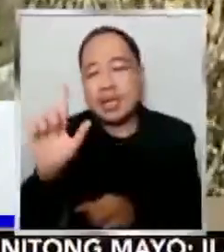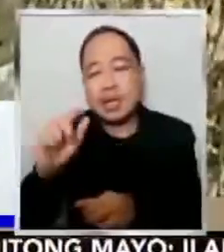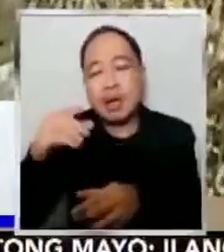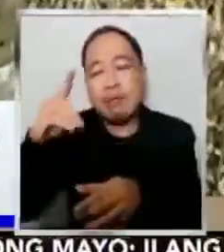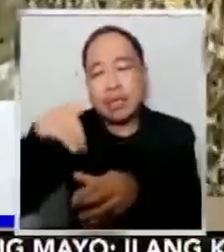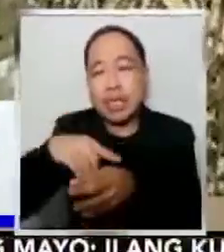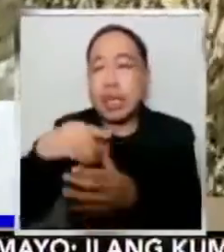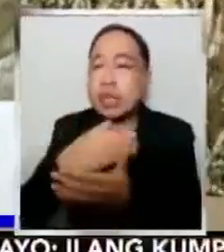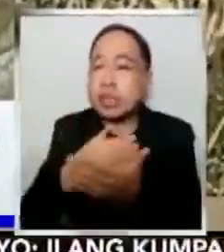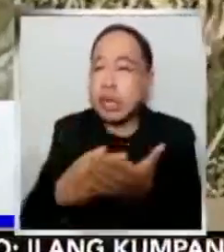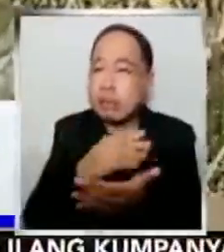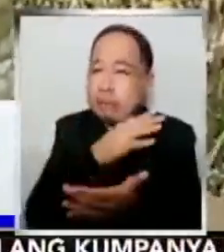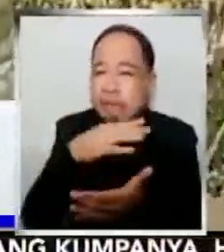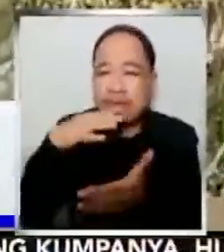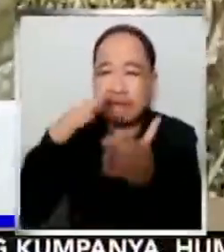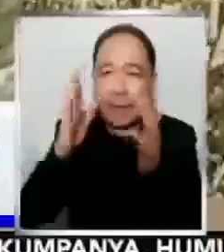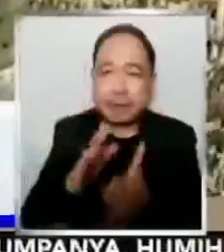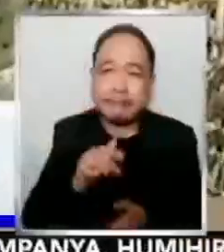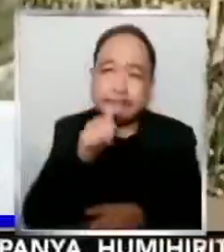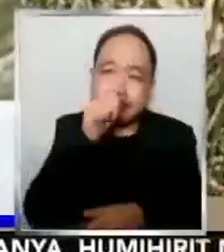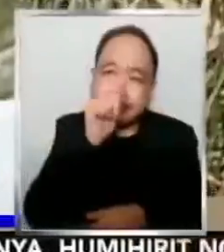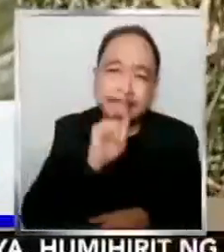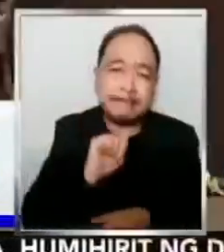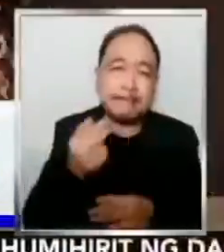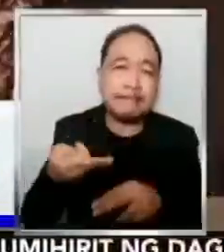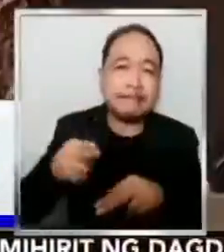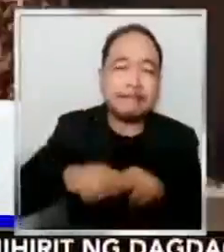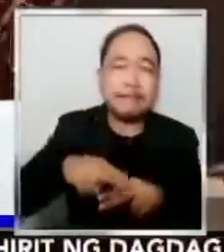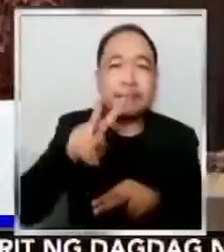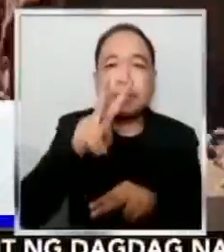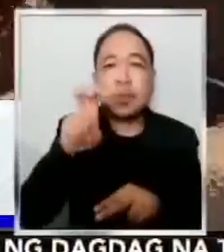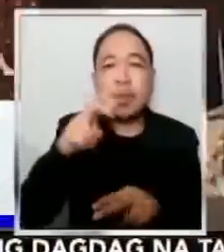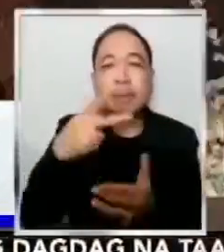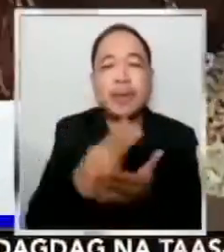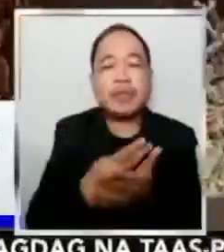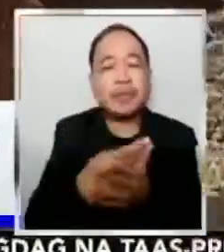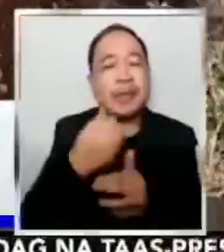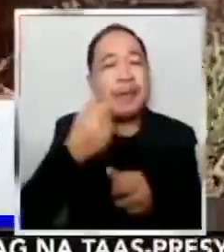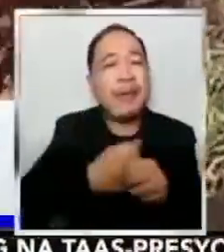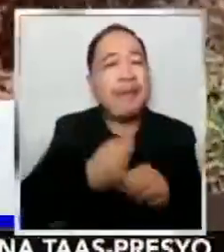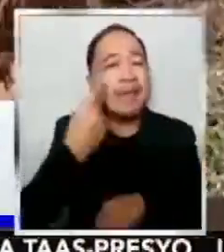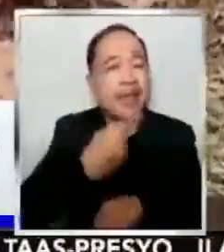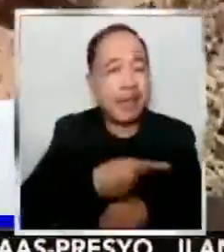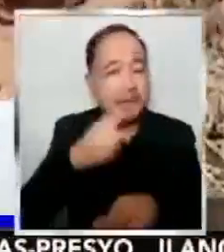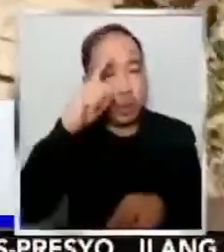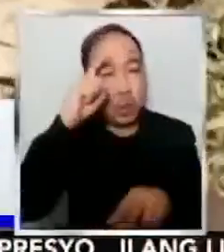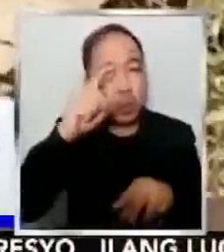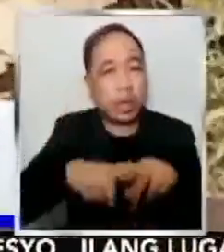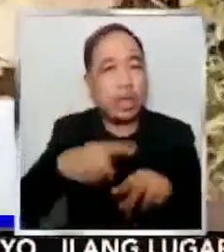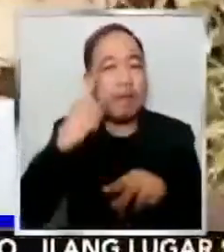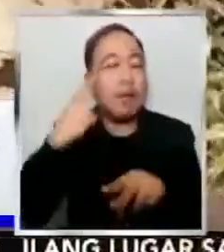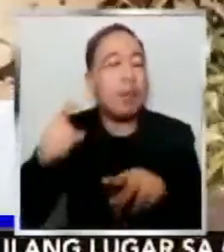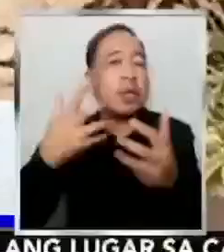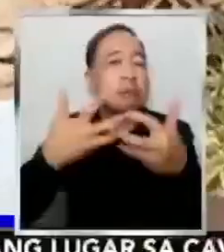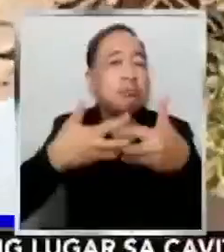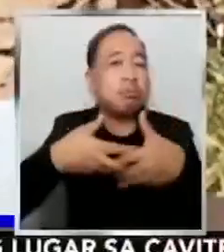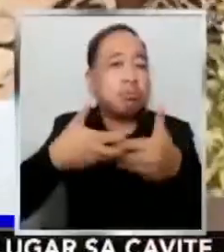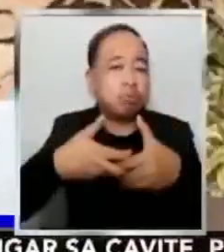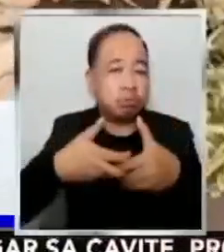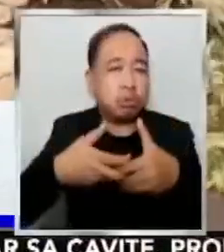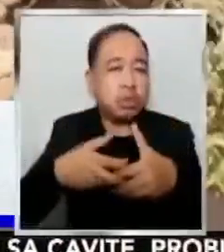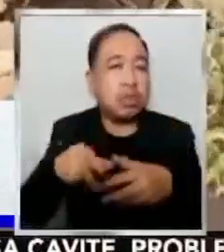magsasaka sa dagdag na 200 pesos kada araw na renta sa traktor. Lugi naman daw kasi ang mga operator kung hindi